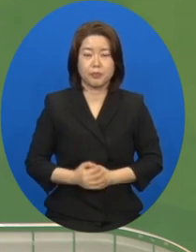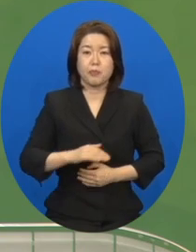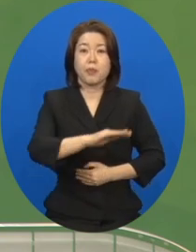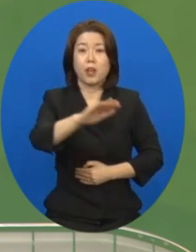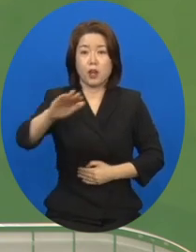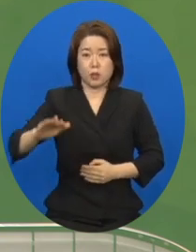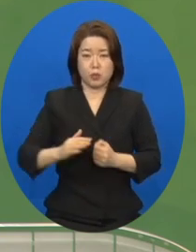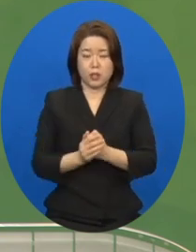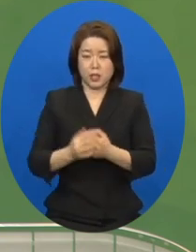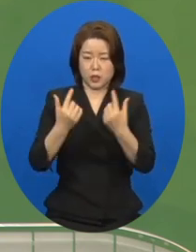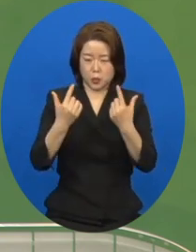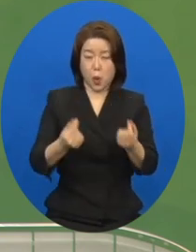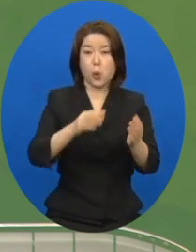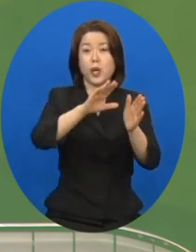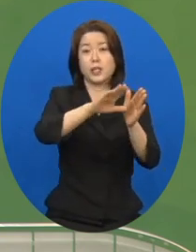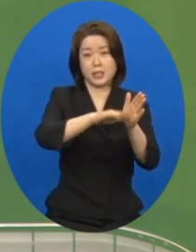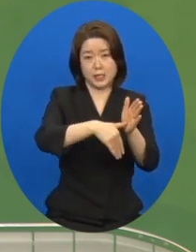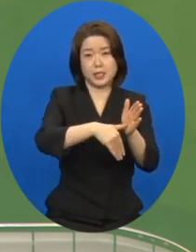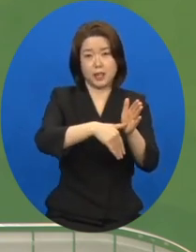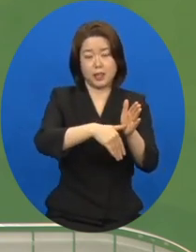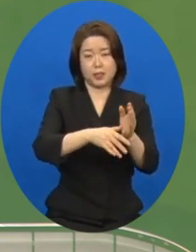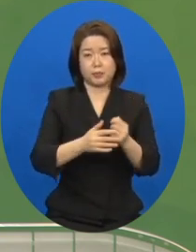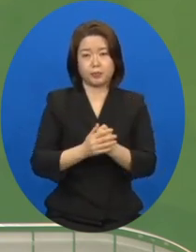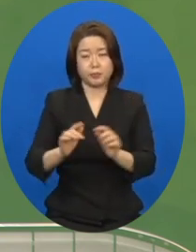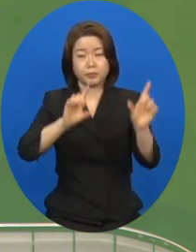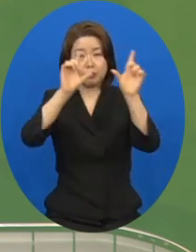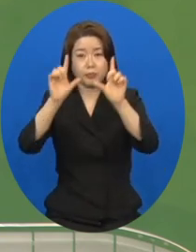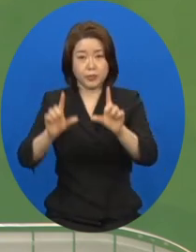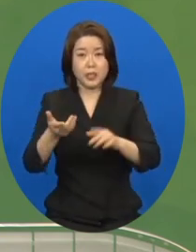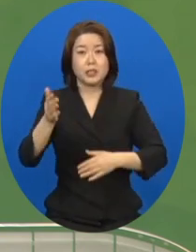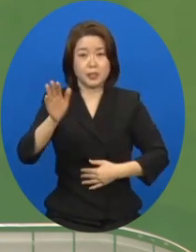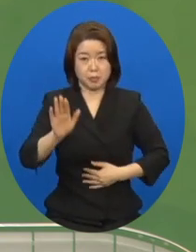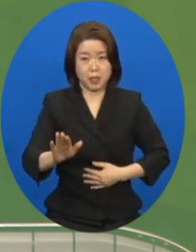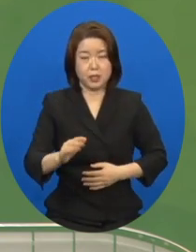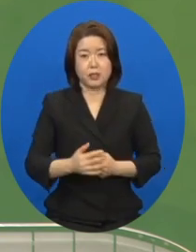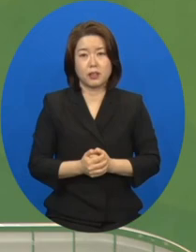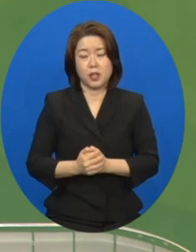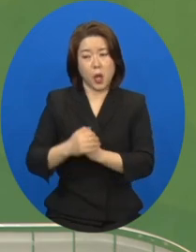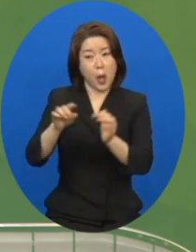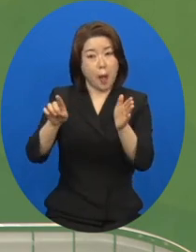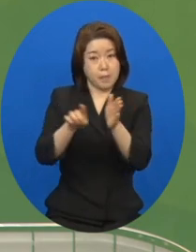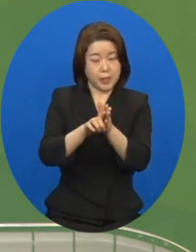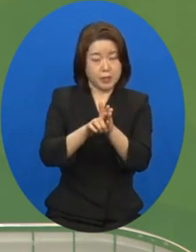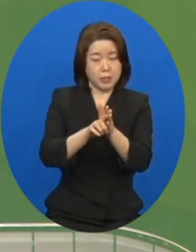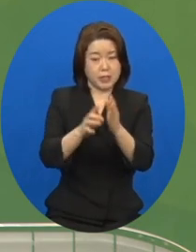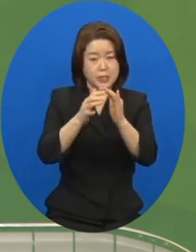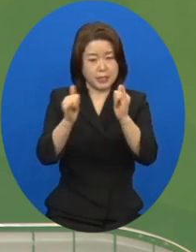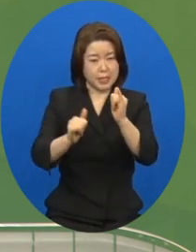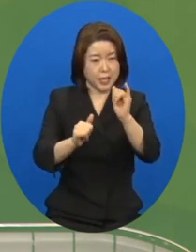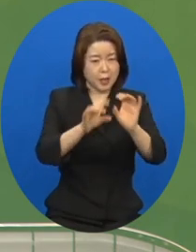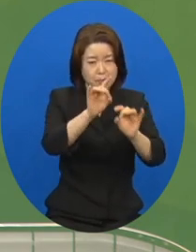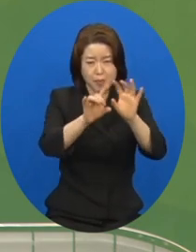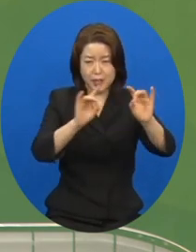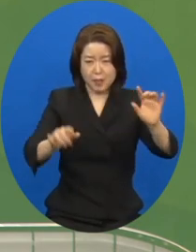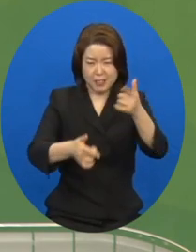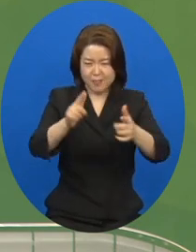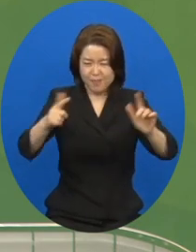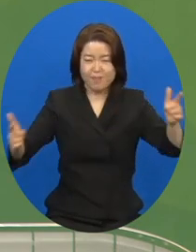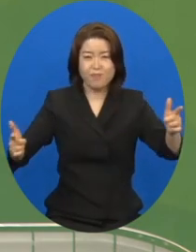우리가 똑같은 시대에 살아도 믿음은 사람마다 다 다른 걸